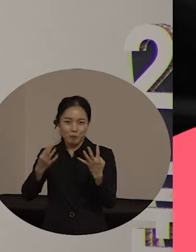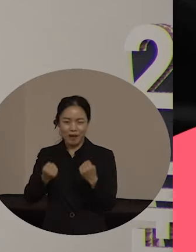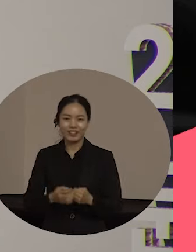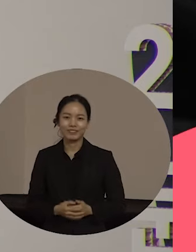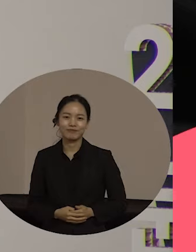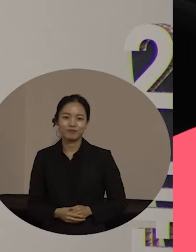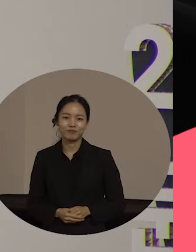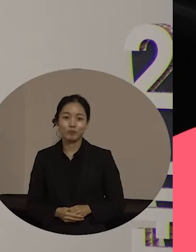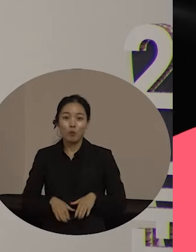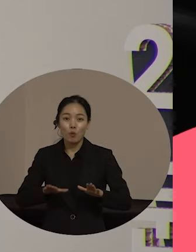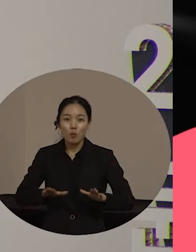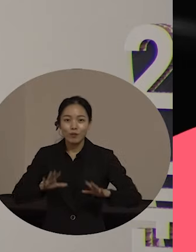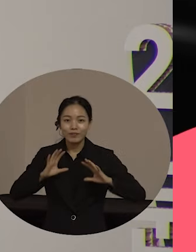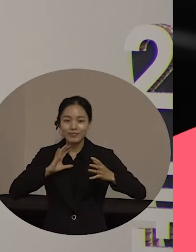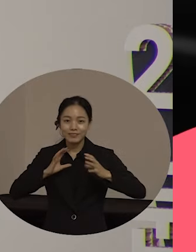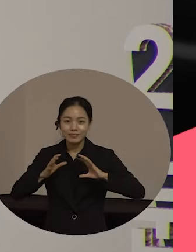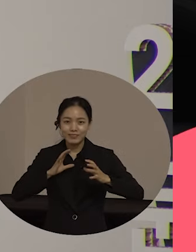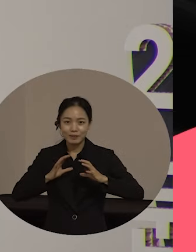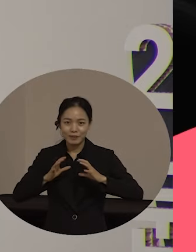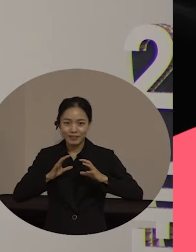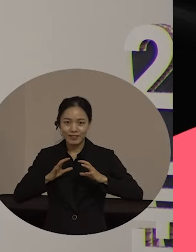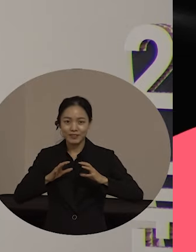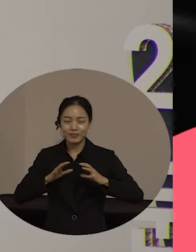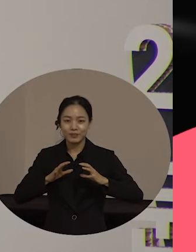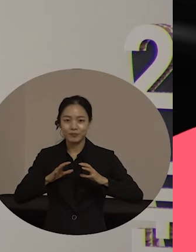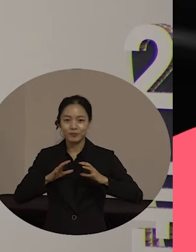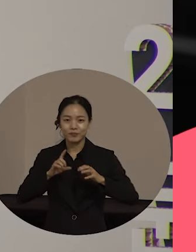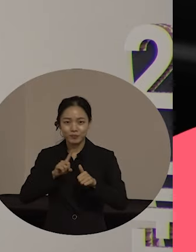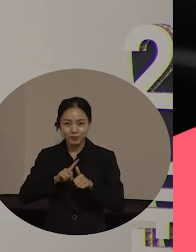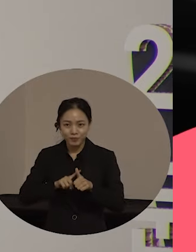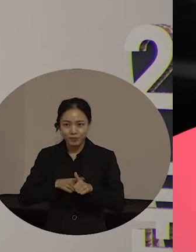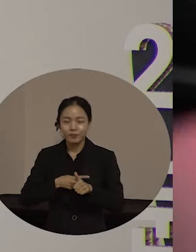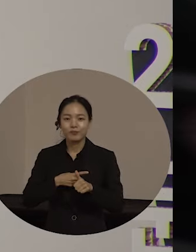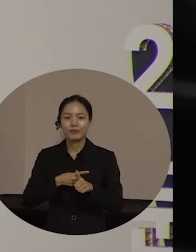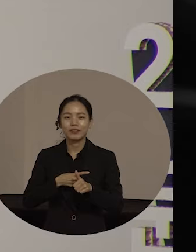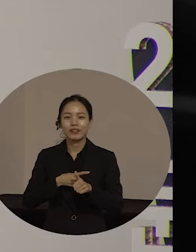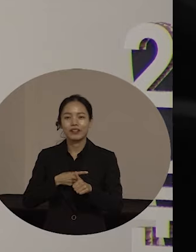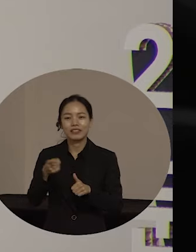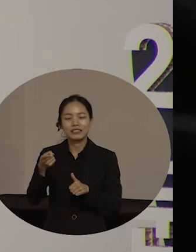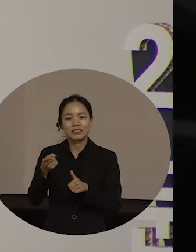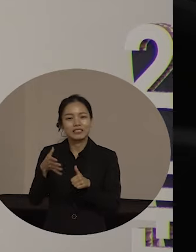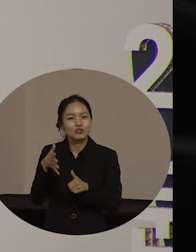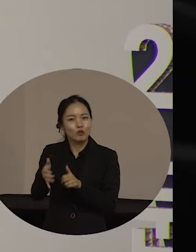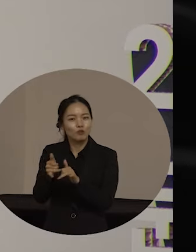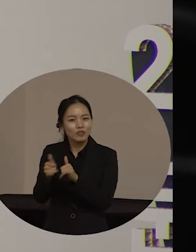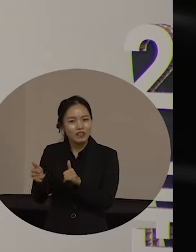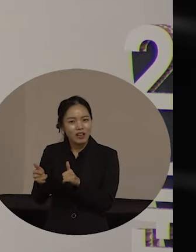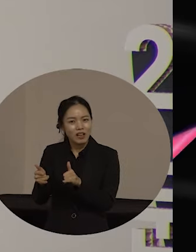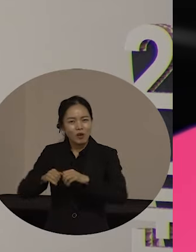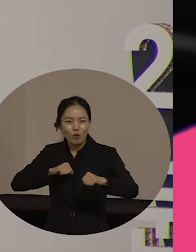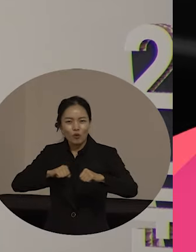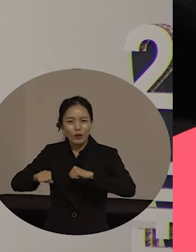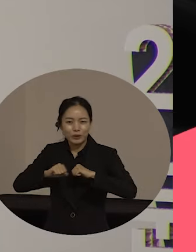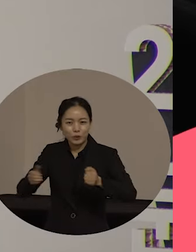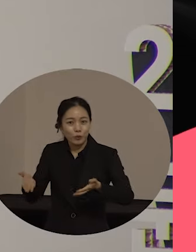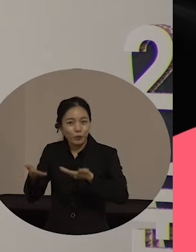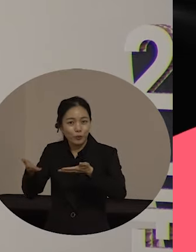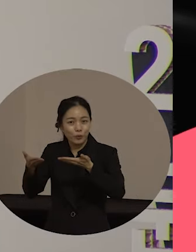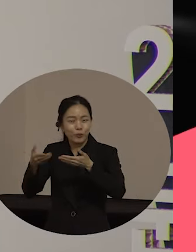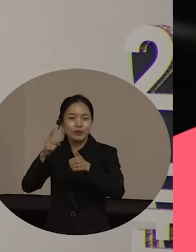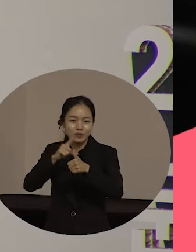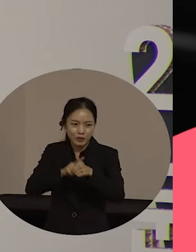이 세미나가 그분들이 더 많은 활동을 해서 더 많은 학생들이 좀 더 좋은 교육을 받을 수 있는